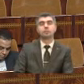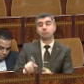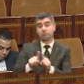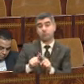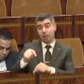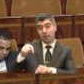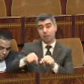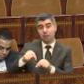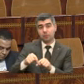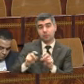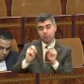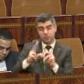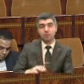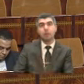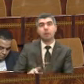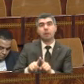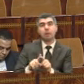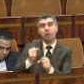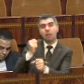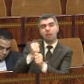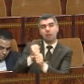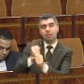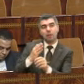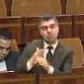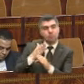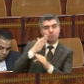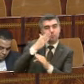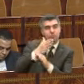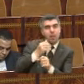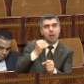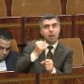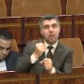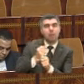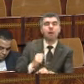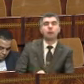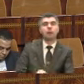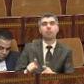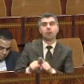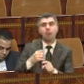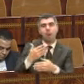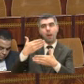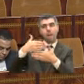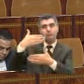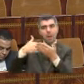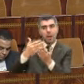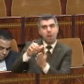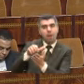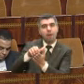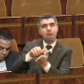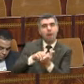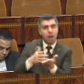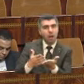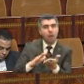أساساً العيش ديال العمال اللي كيمشيو اللي كيشتغلوا اساسا في البناء وفي الفلاحه كيعيشوا